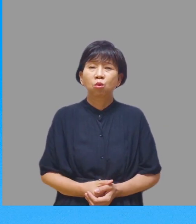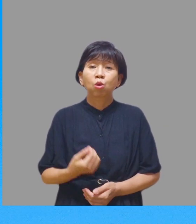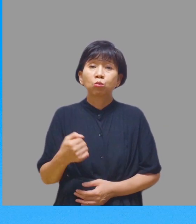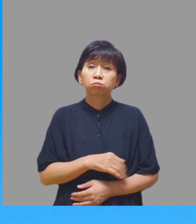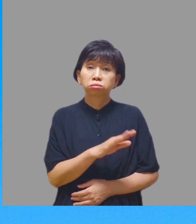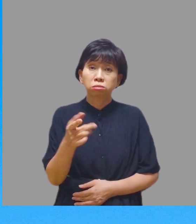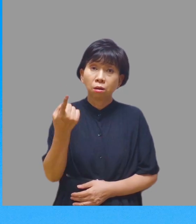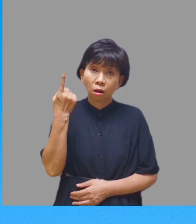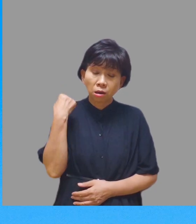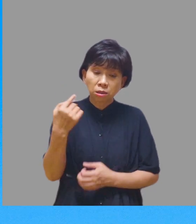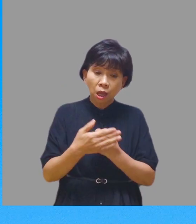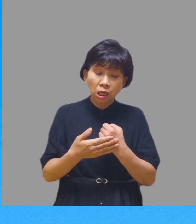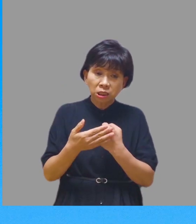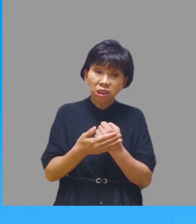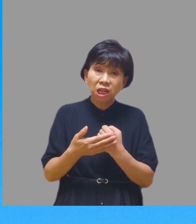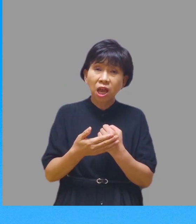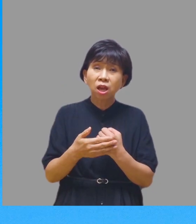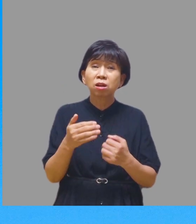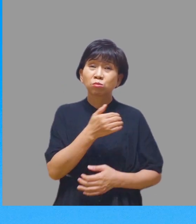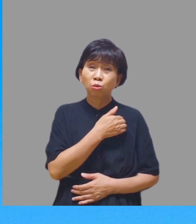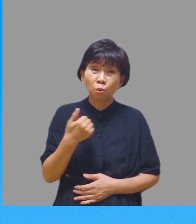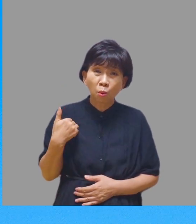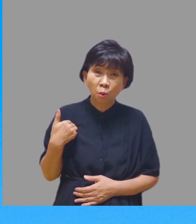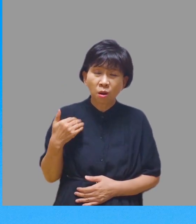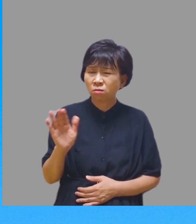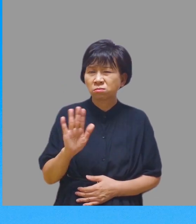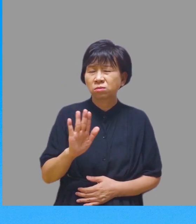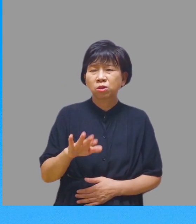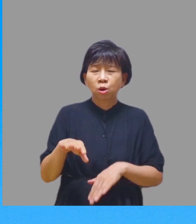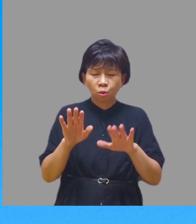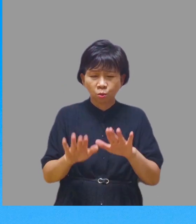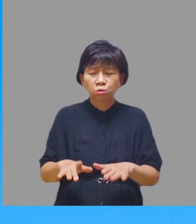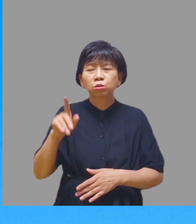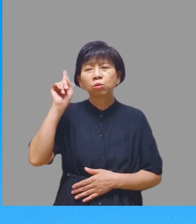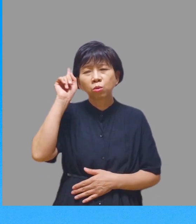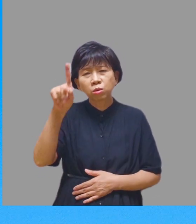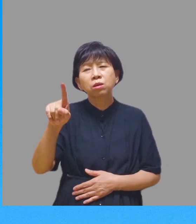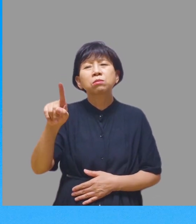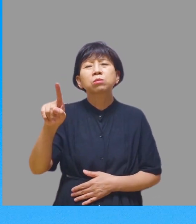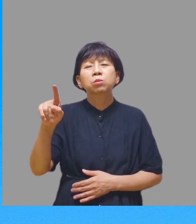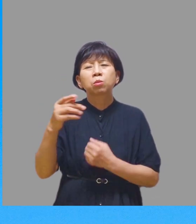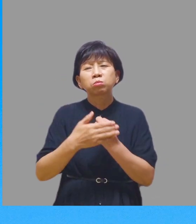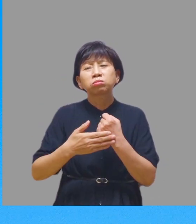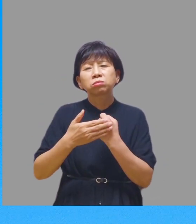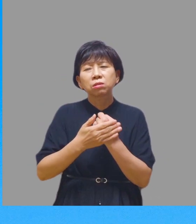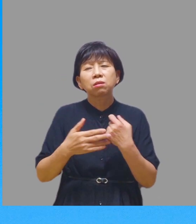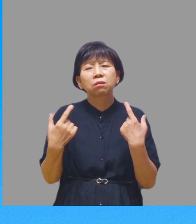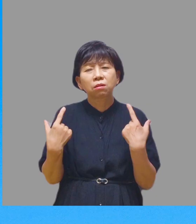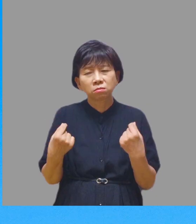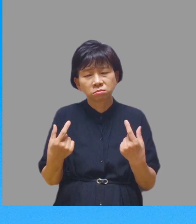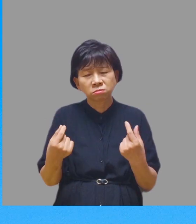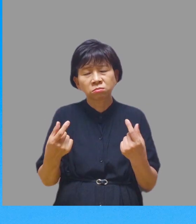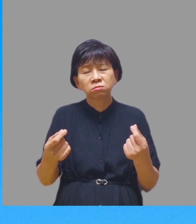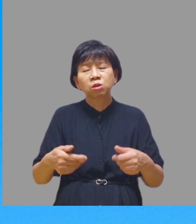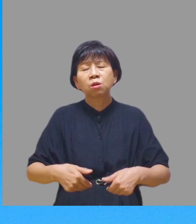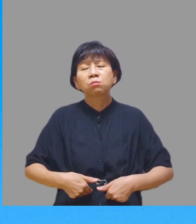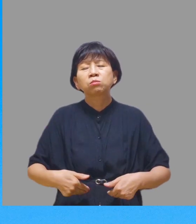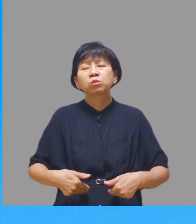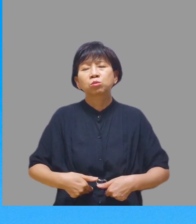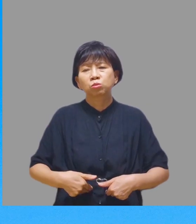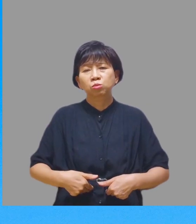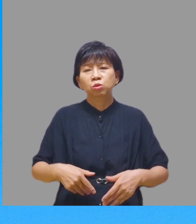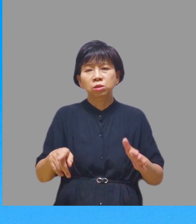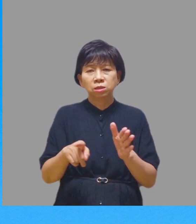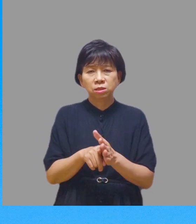우리는 어제의 은혜에 머무르지 않고 오늘도 내일도 주님을 향해 달려가야 합니다. 이것이 성경이 말하는 참된